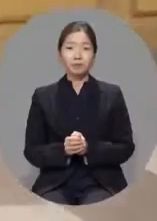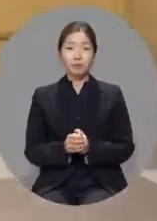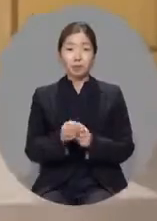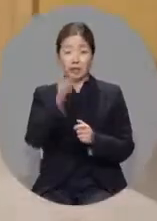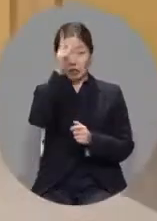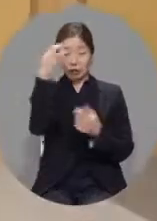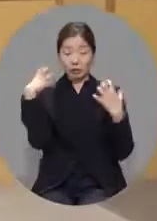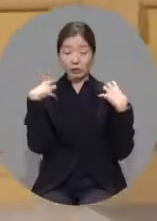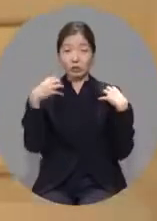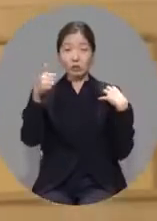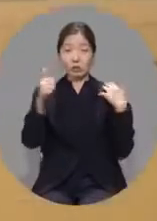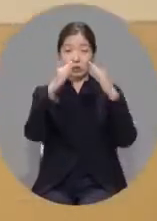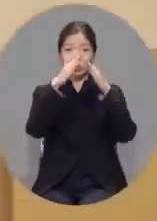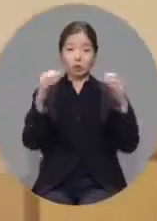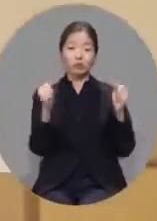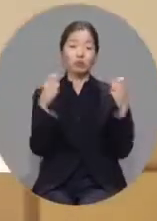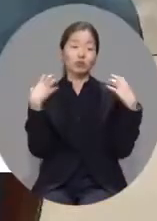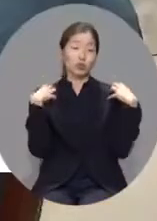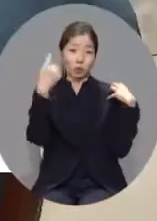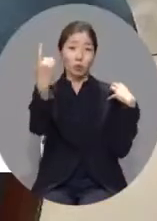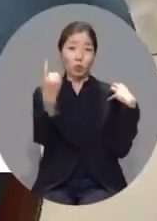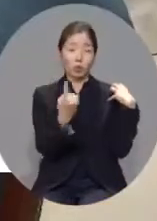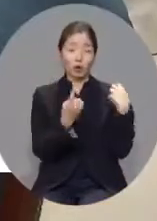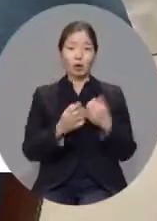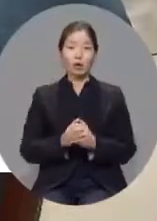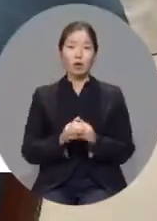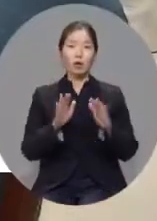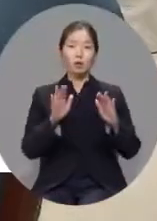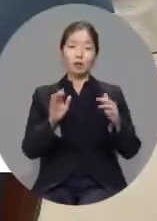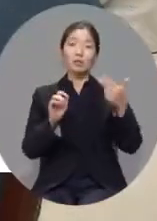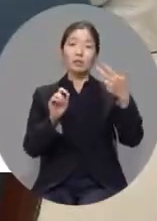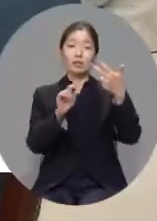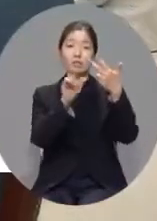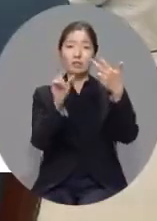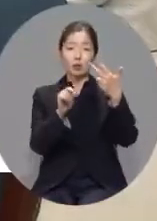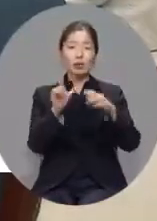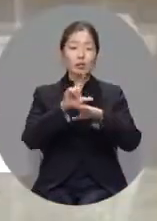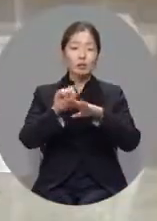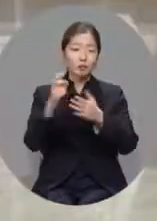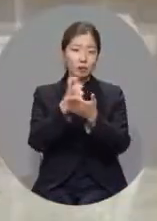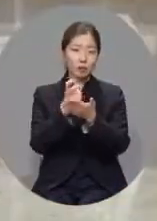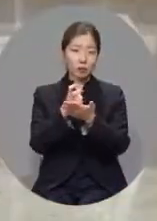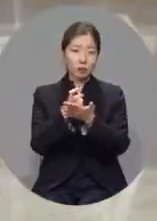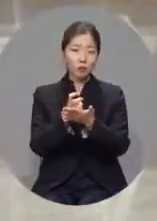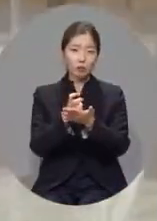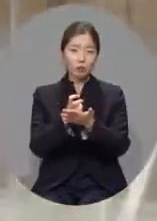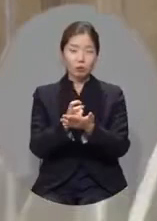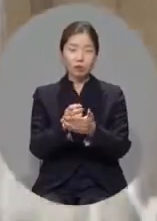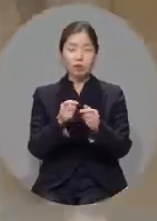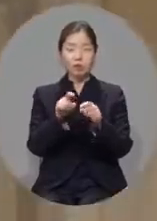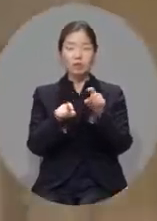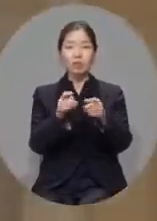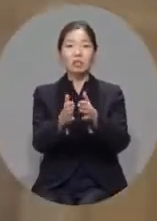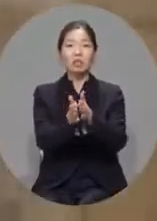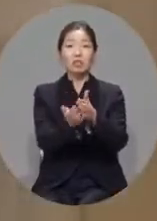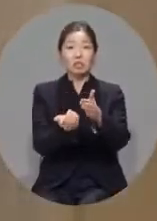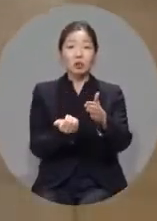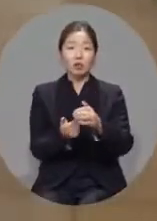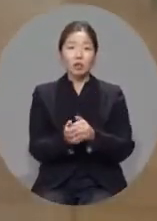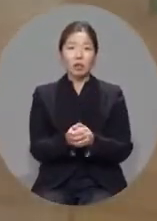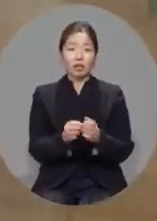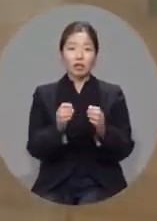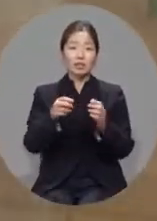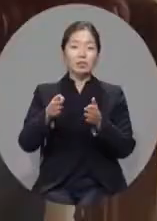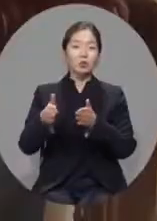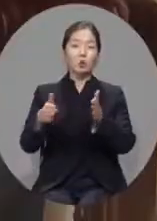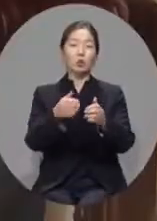김창룡 경찰청장이 전북도청을 방문했습니다. 오는 7월 자치경찰제 시행을 앞두고 전국 시도지사 협의회장인